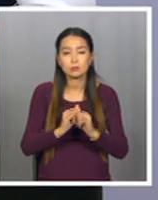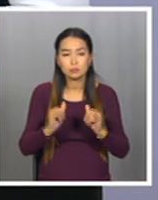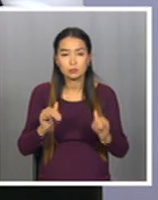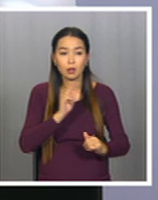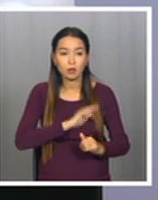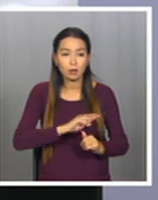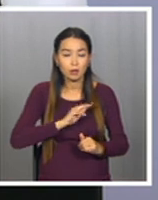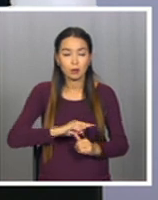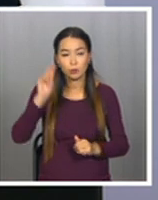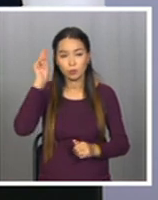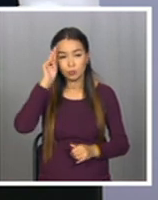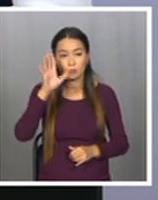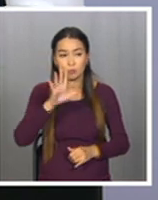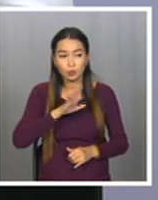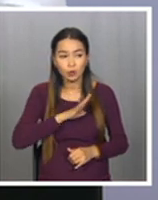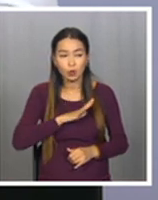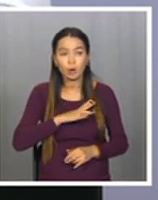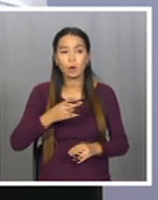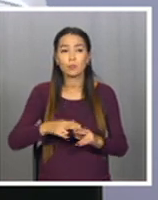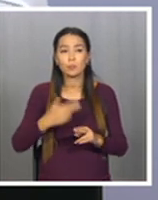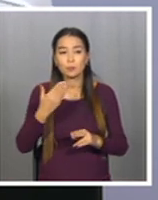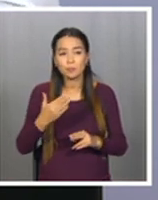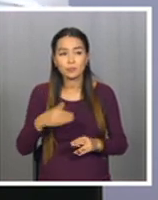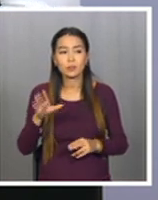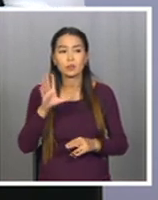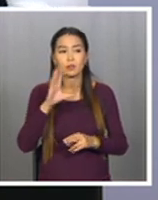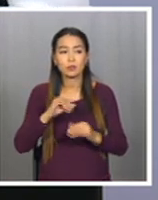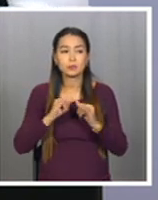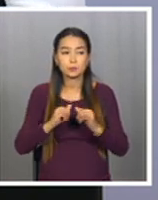болатынды. Бұл суару